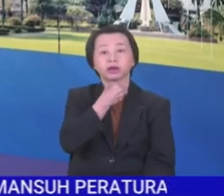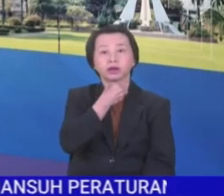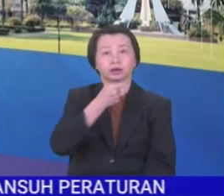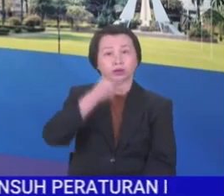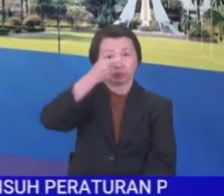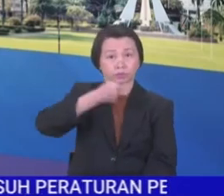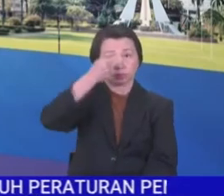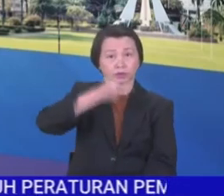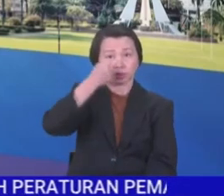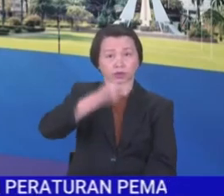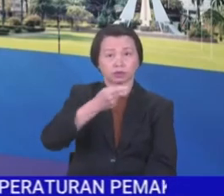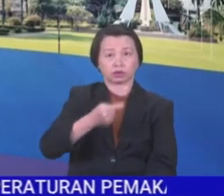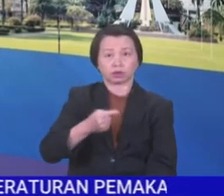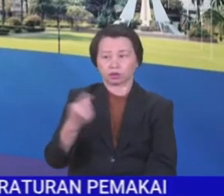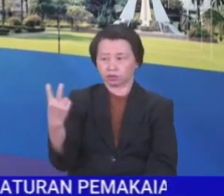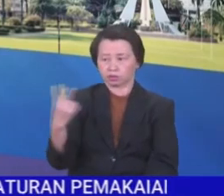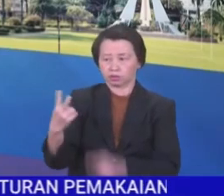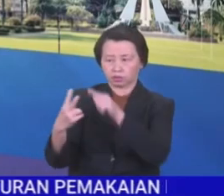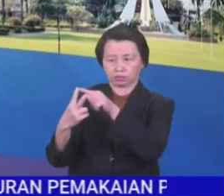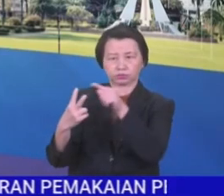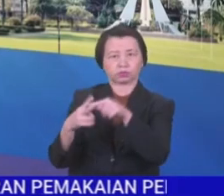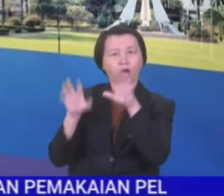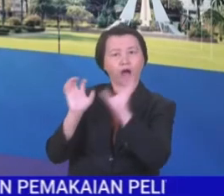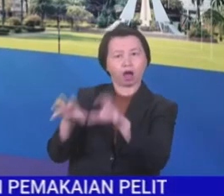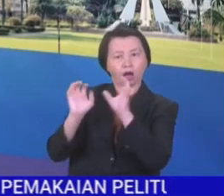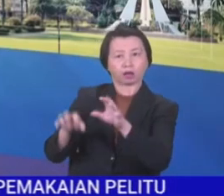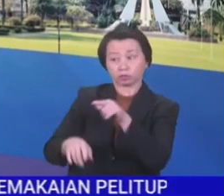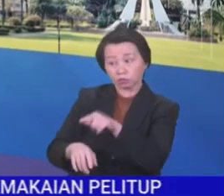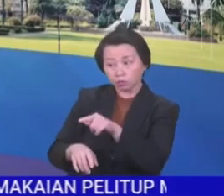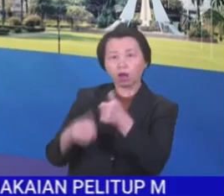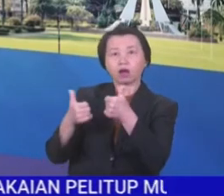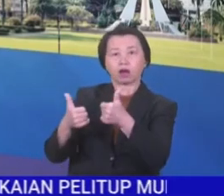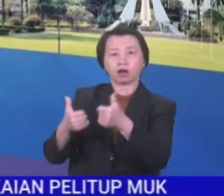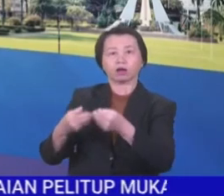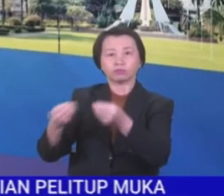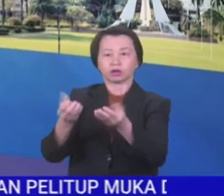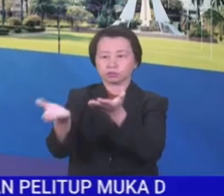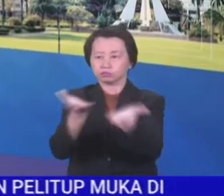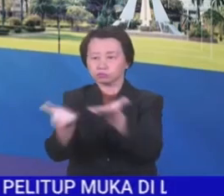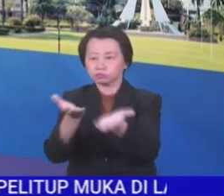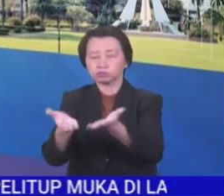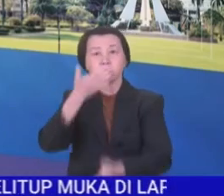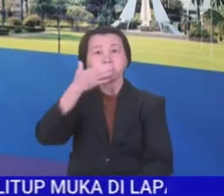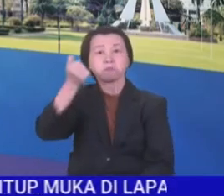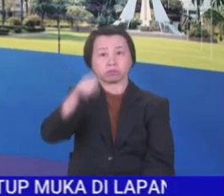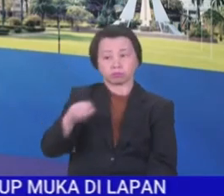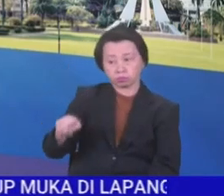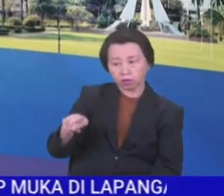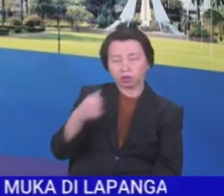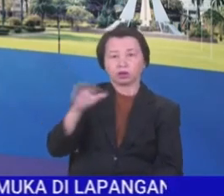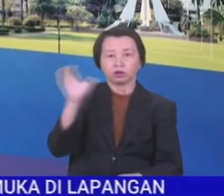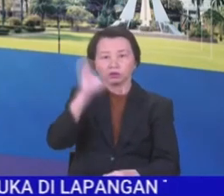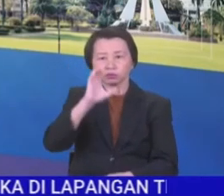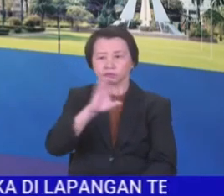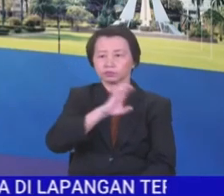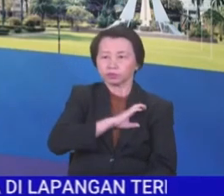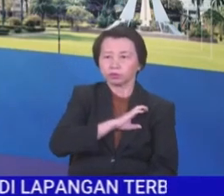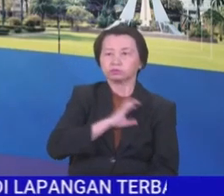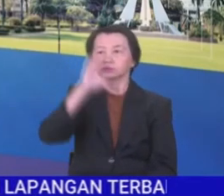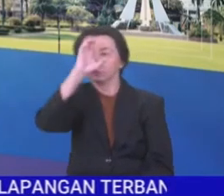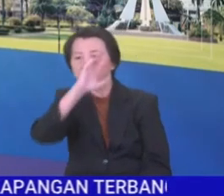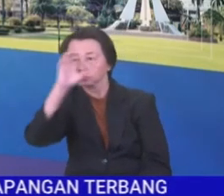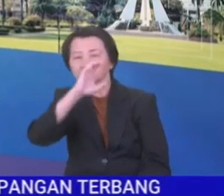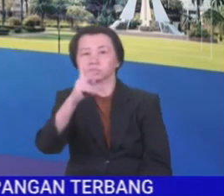Wahid berkata, kedua-dua ekor anjing berkenaan telah memberikan perkhidmatan terbaik dalam usaha pihak polis